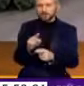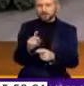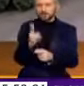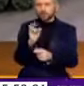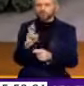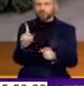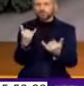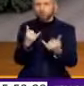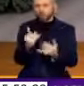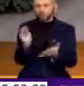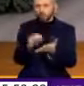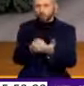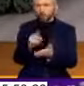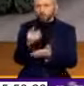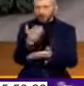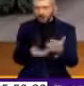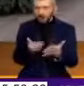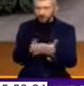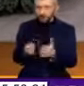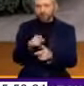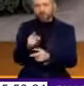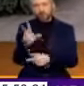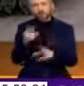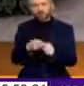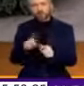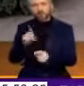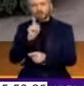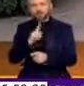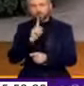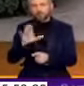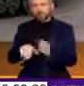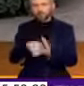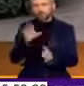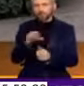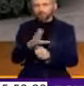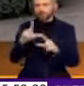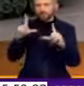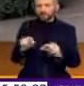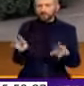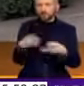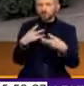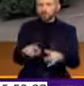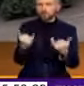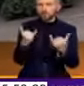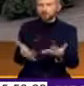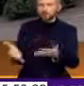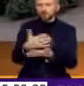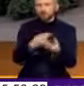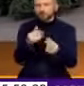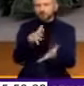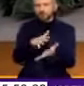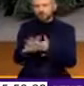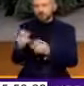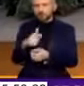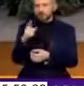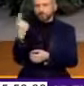які зараз нараховуються. Ви радите? Чи ви вважаєте, що це тимчасово і після виборів все буде знижено, і не потрібно зараз збирати кошти, витрачатися